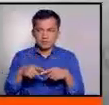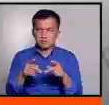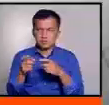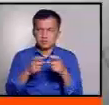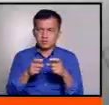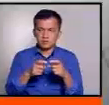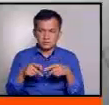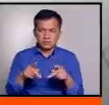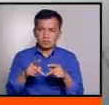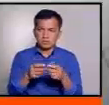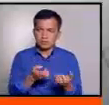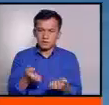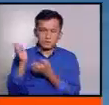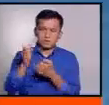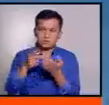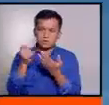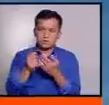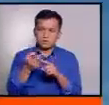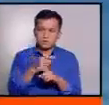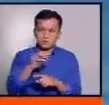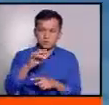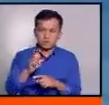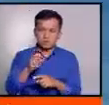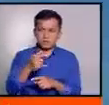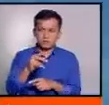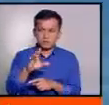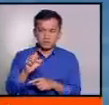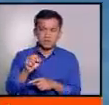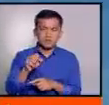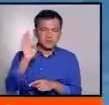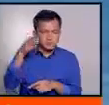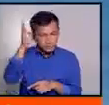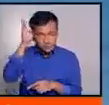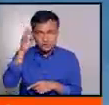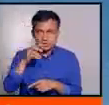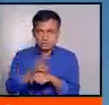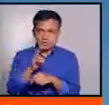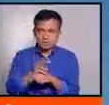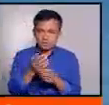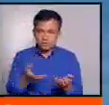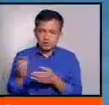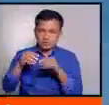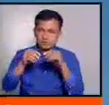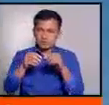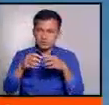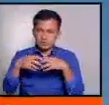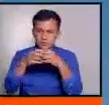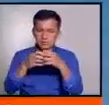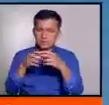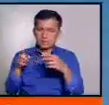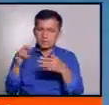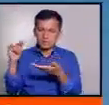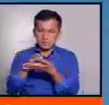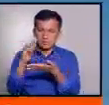to operate at permit to export ang proyekto mula sa Mines and Geosciences Bureau. Gagamitin daw ang hahakuting buhangin sa itatayong runway